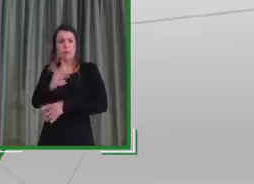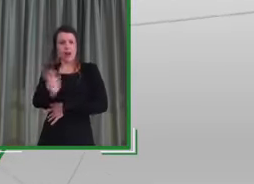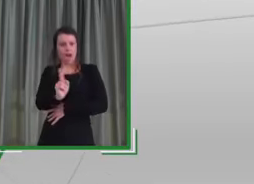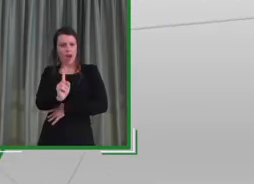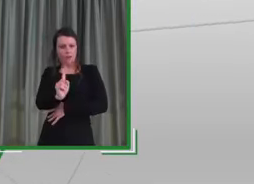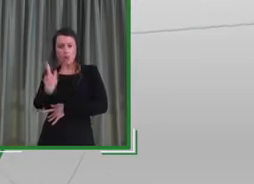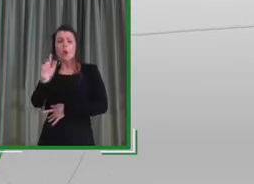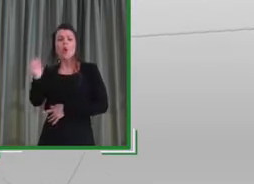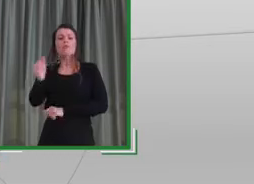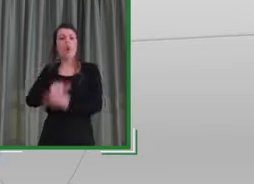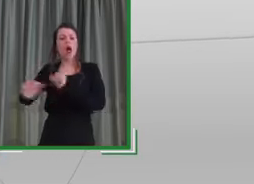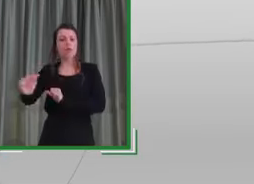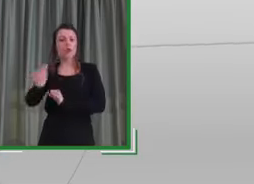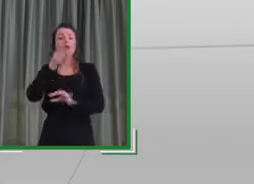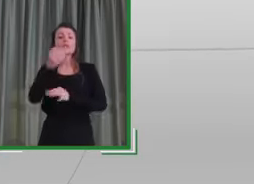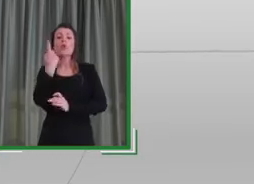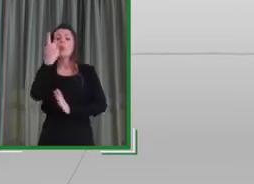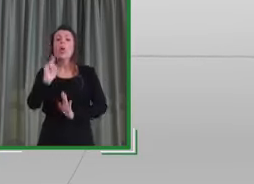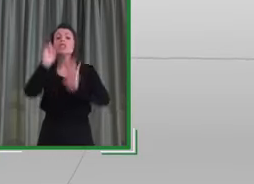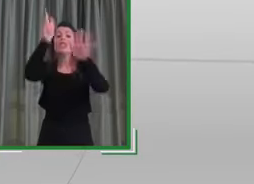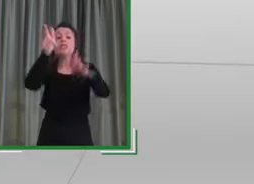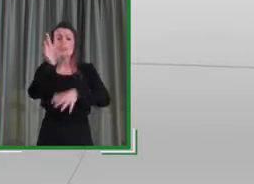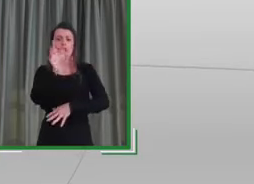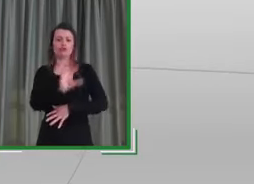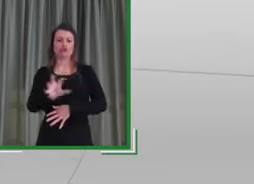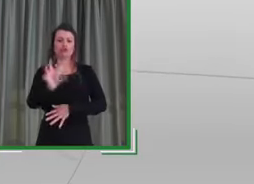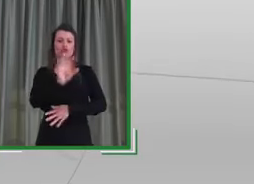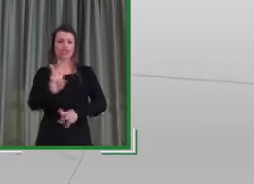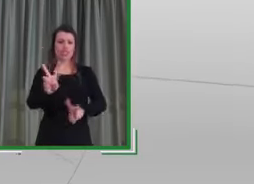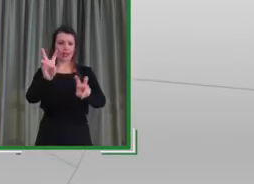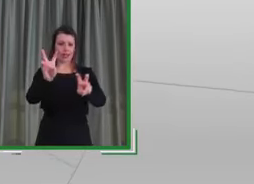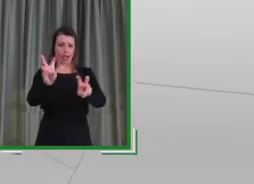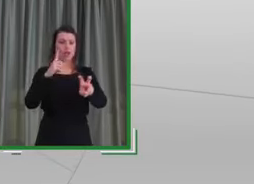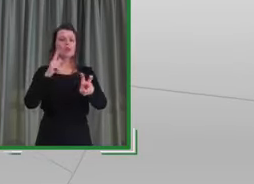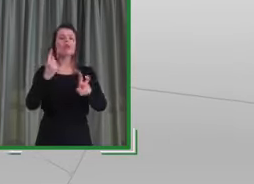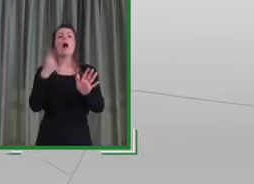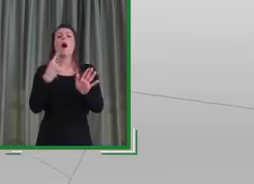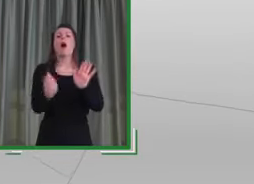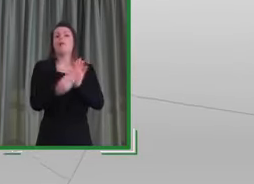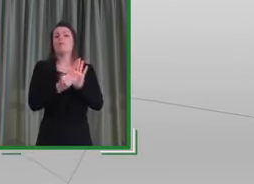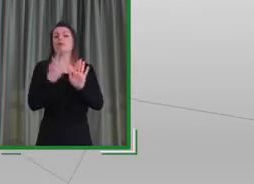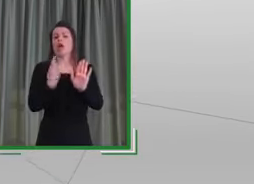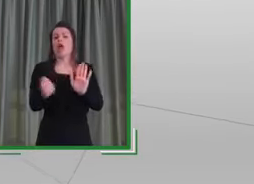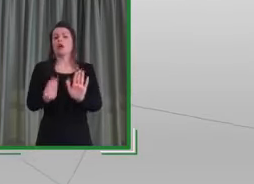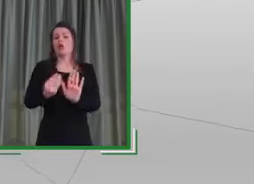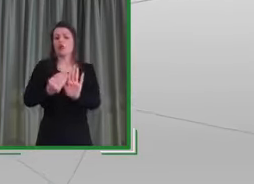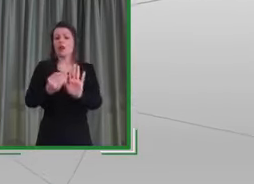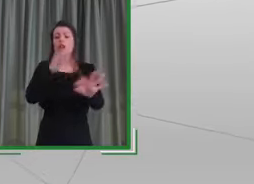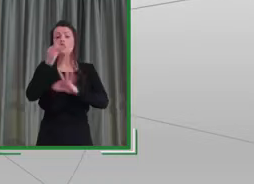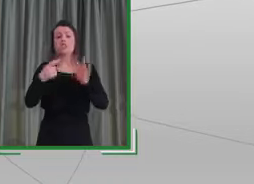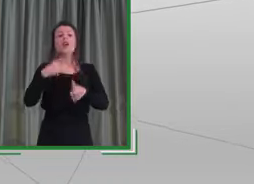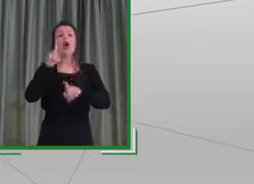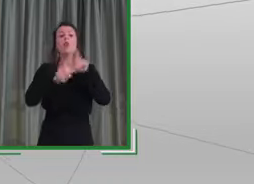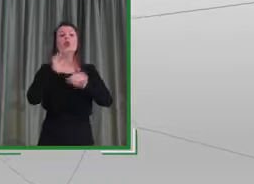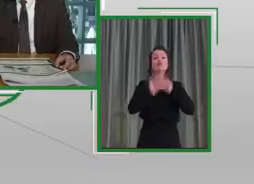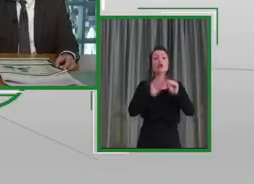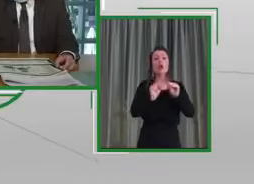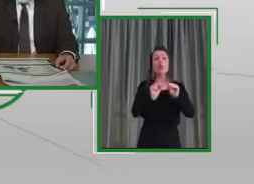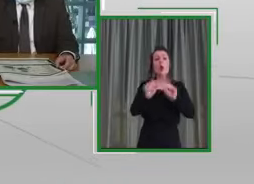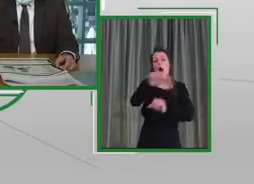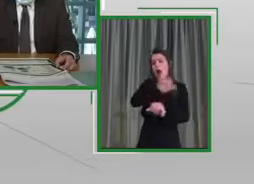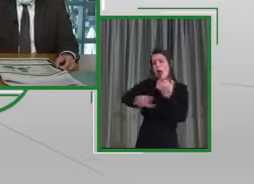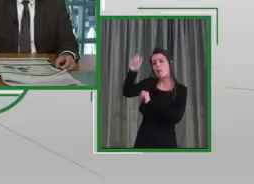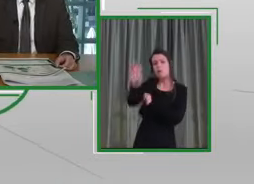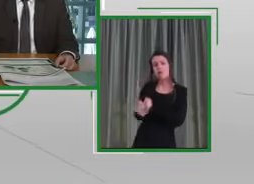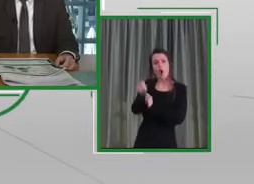l'applicazione verrà aggiornata in modo che possiate compilare il questionario anche per altri questo mi sembra